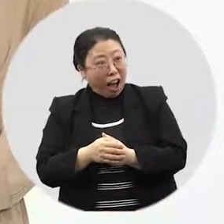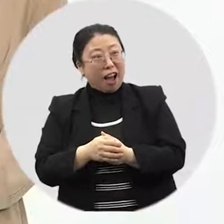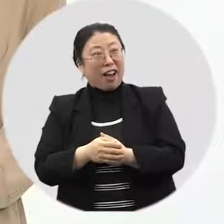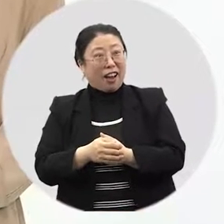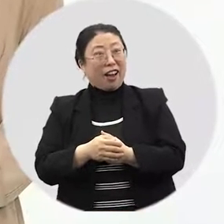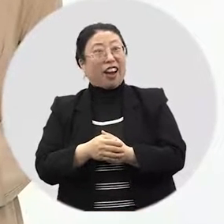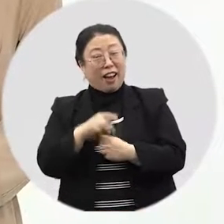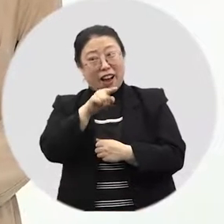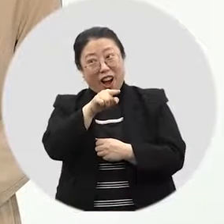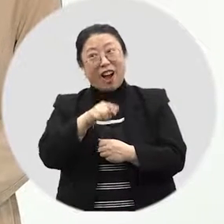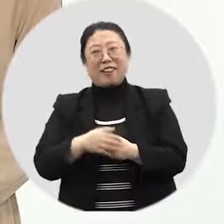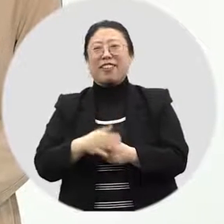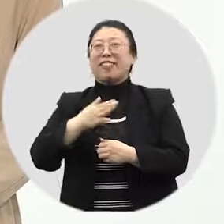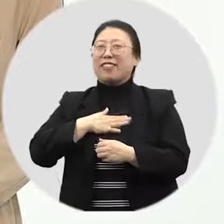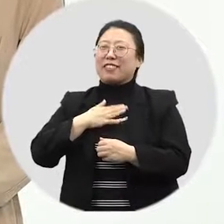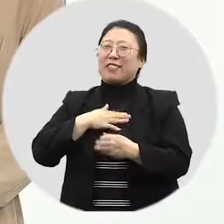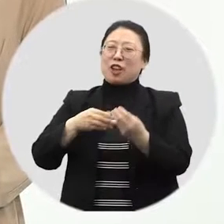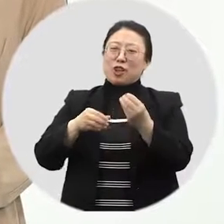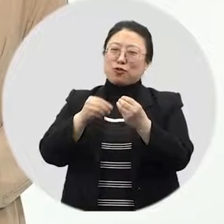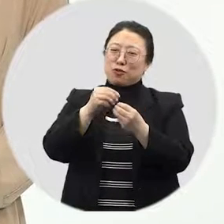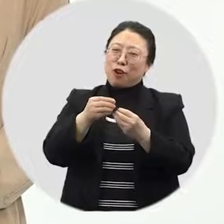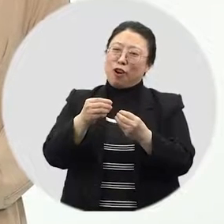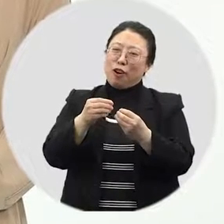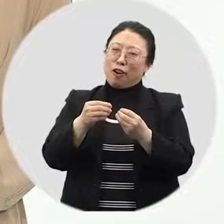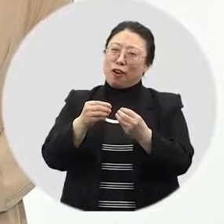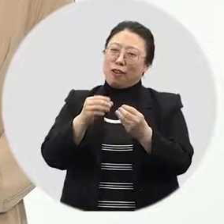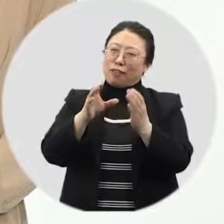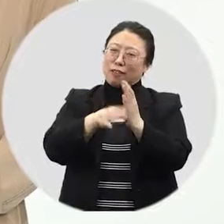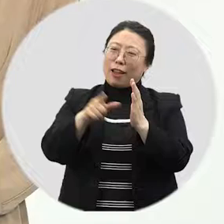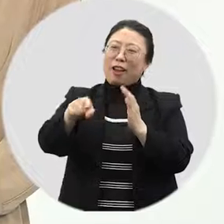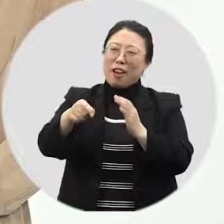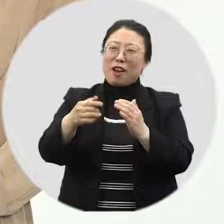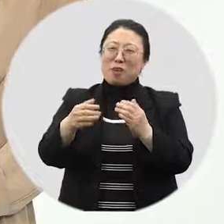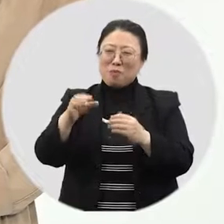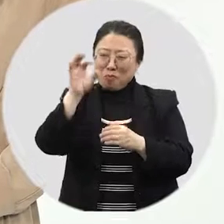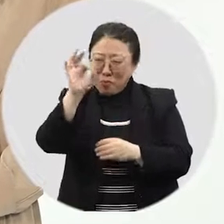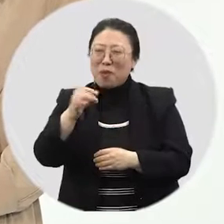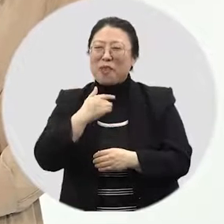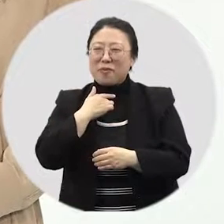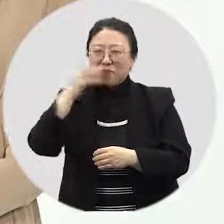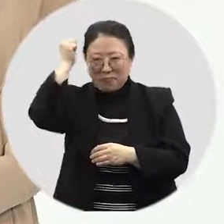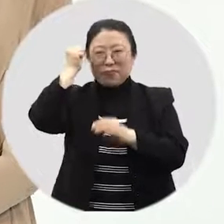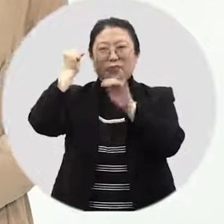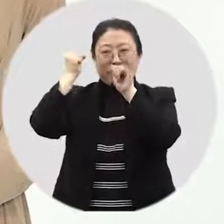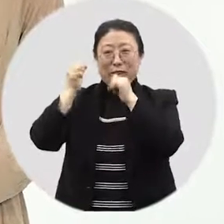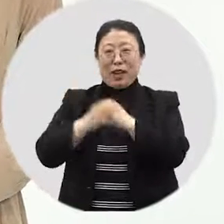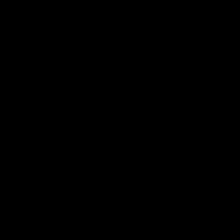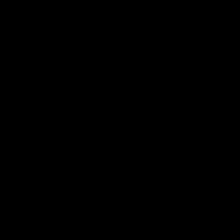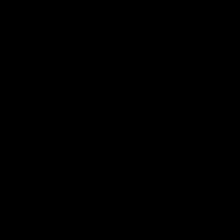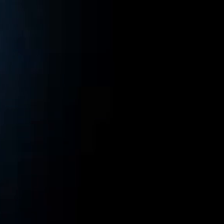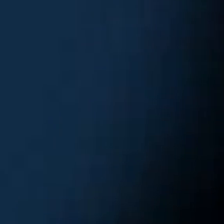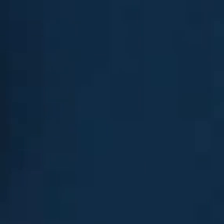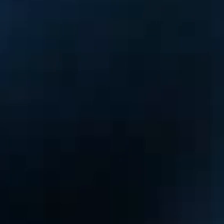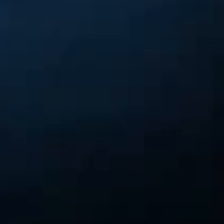아 토란국 저도 추석 차례상에서 본 적 있어요